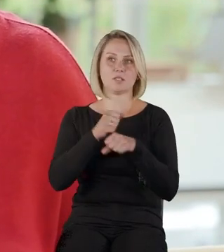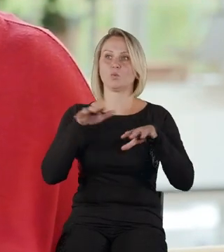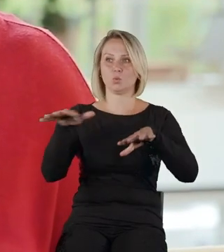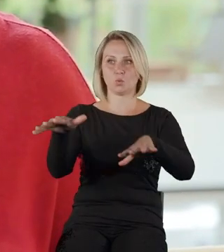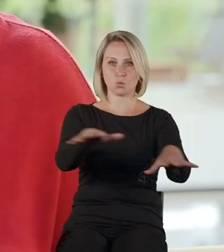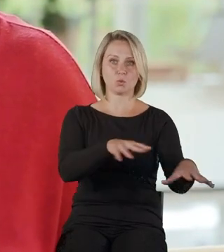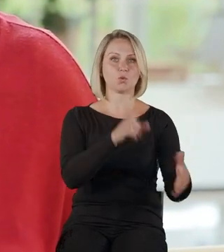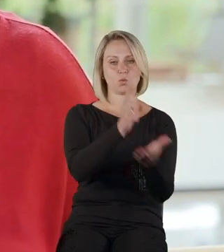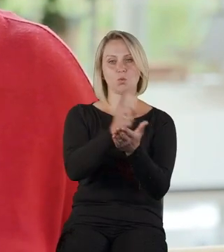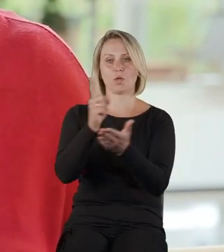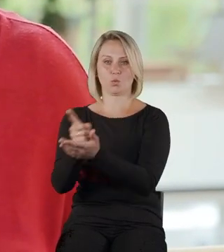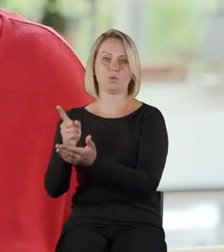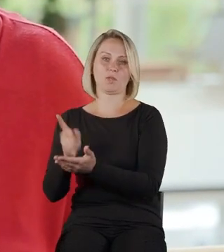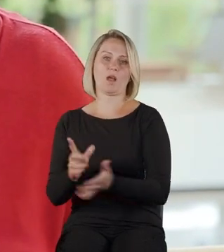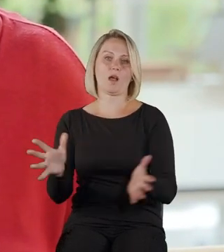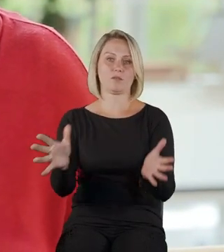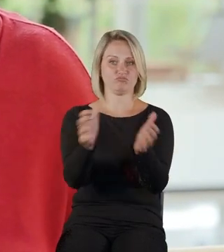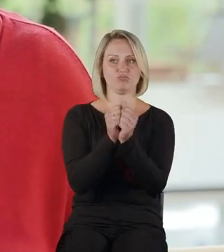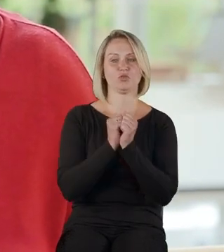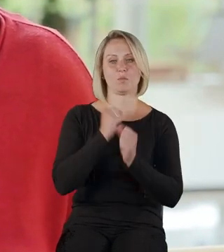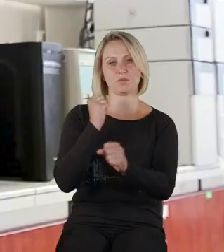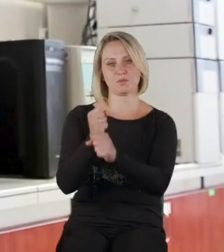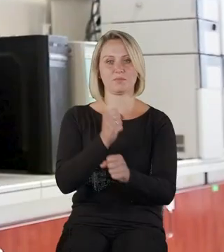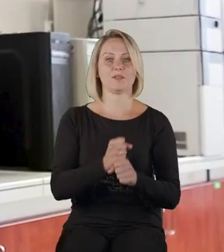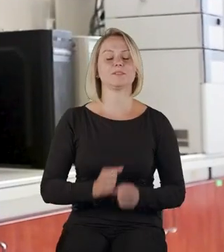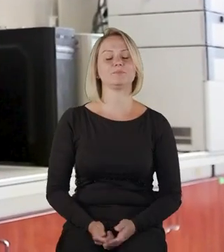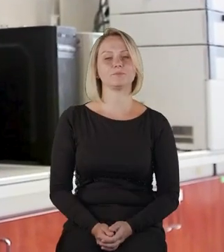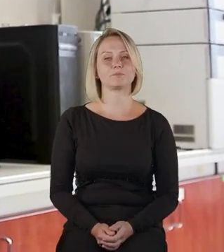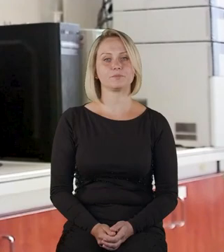bardzo poszukiwane umiejętności.